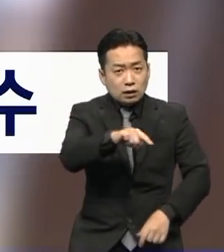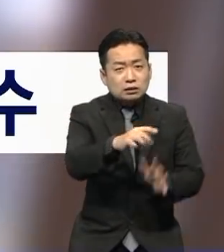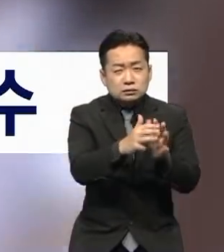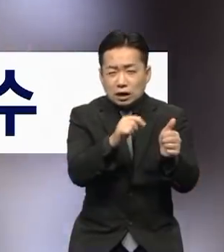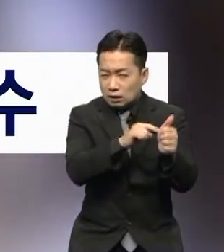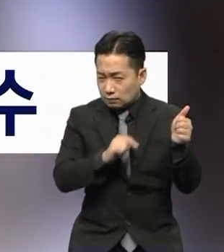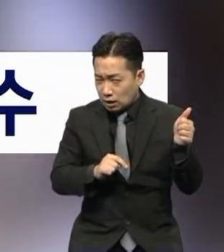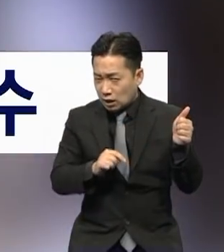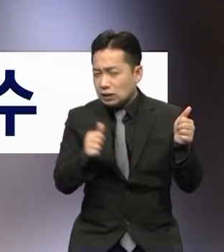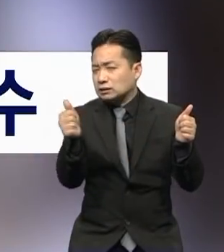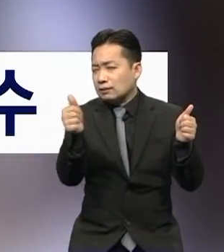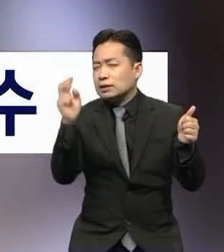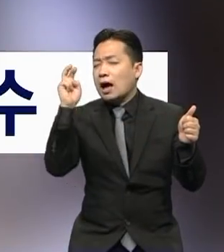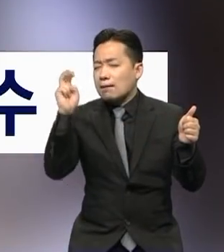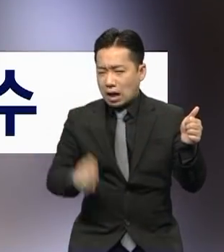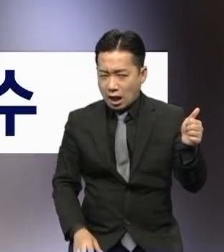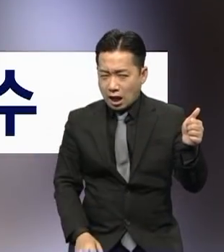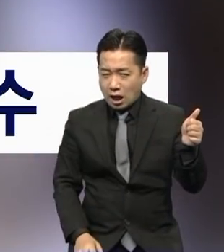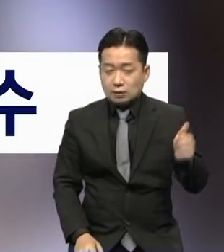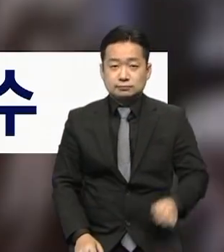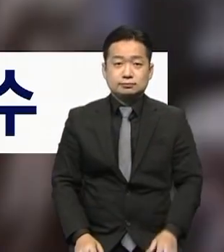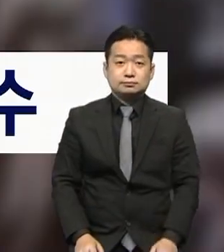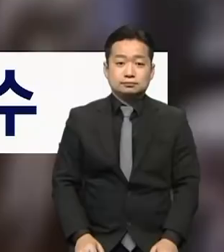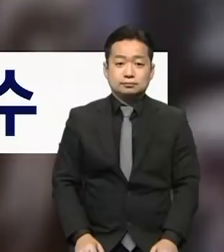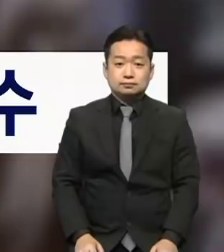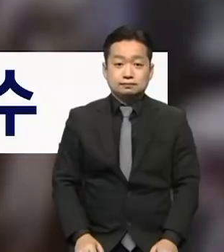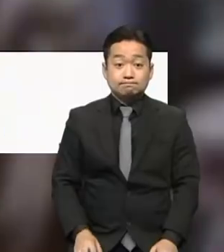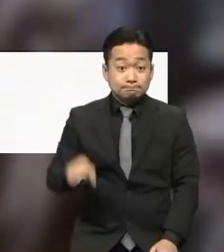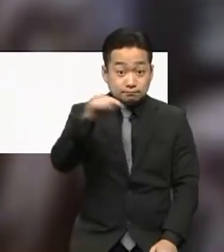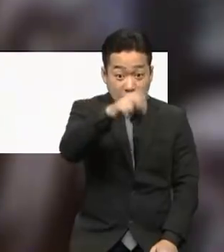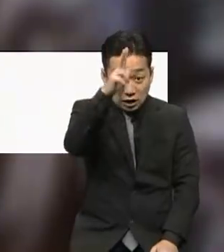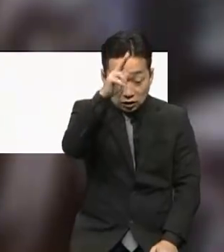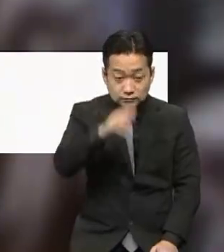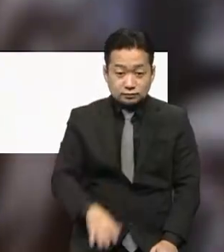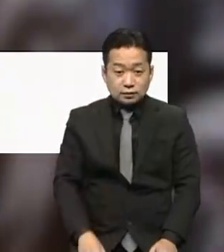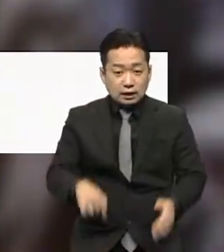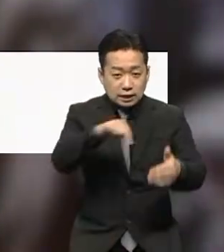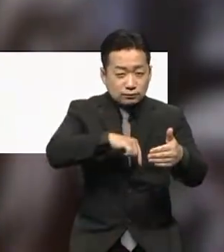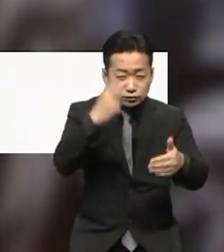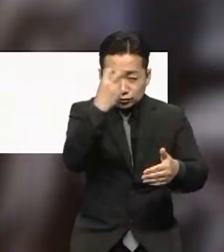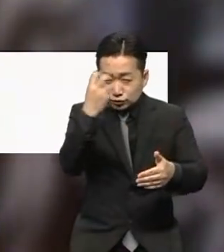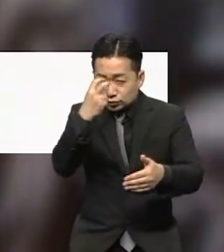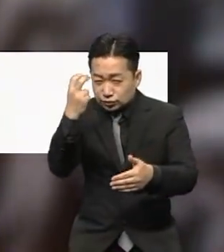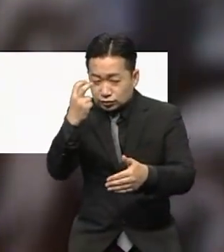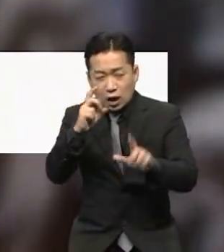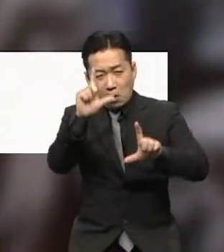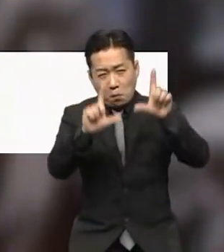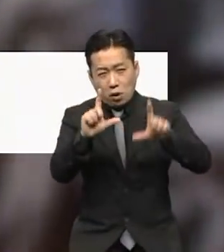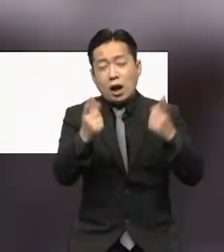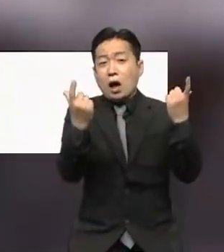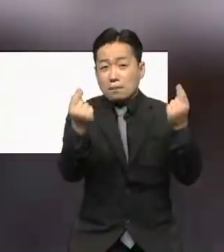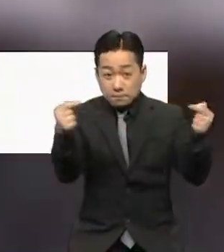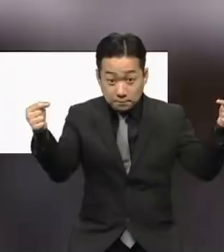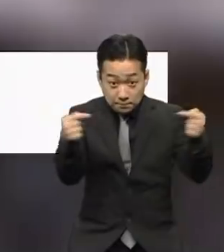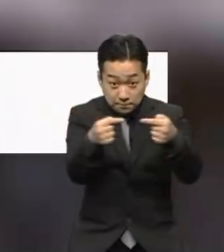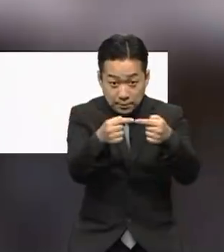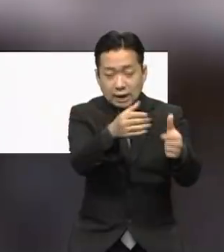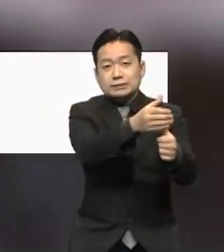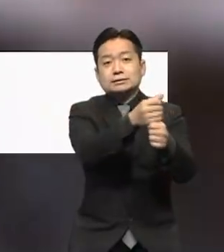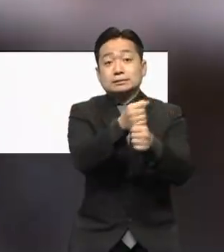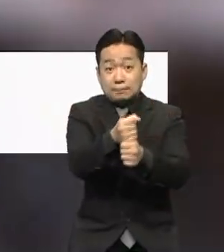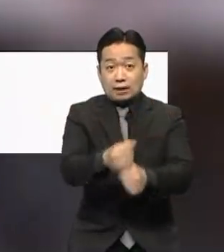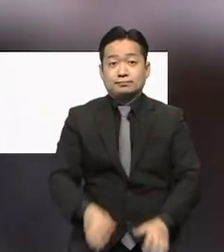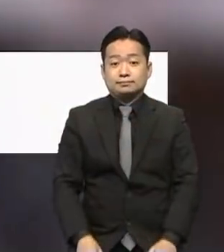사람이 아무래도 남자 같다는 내용이었습니다. 출동한 경찰은 상가 내부를 수색해 인상착의가 일치하는 사람을